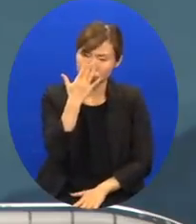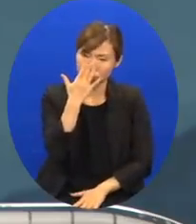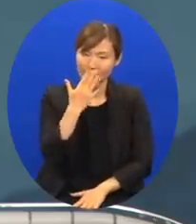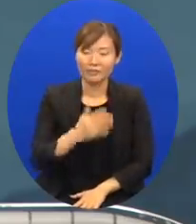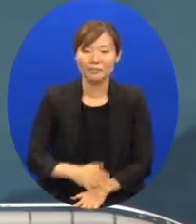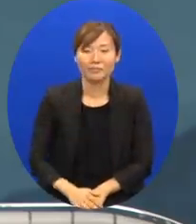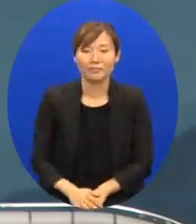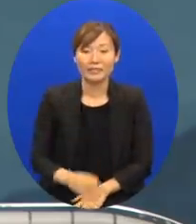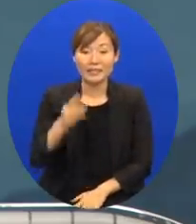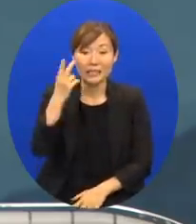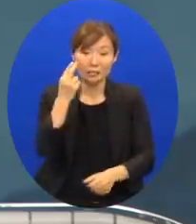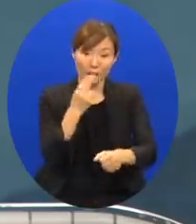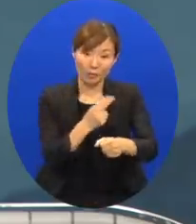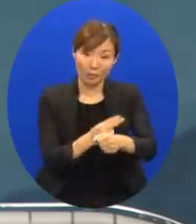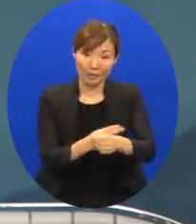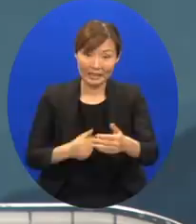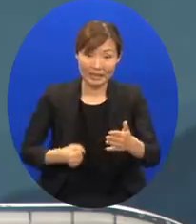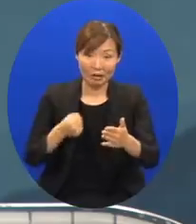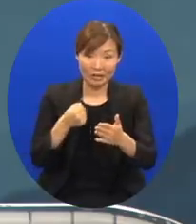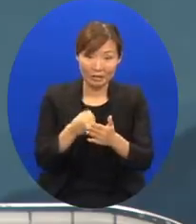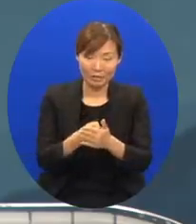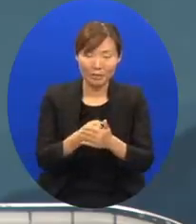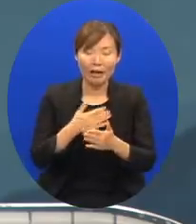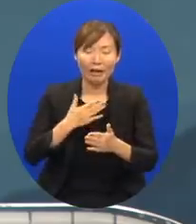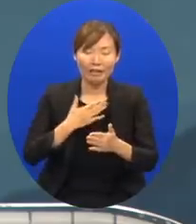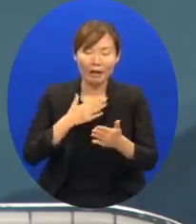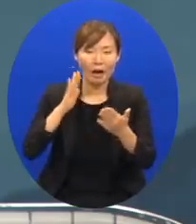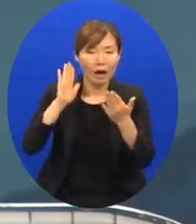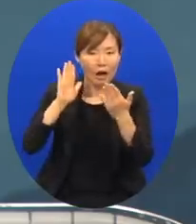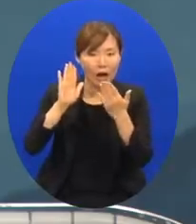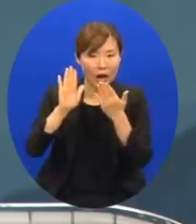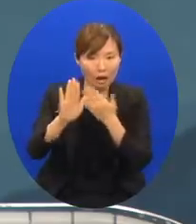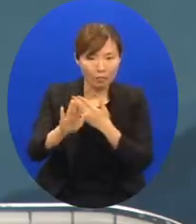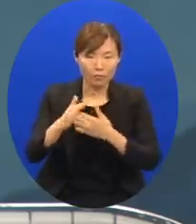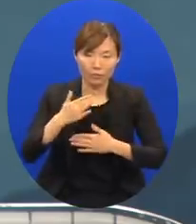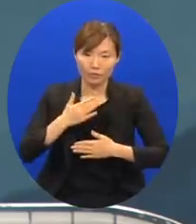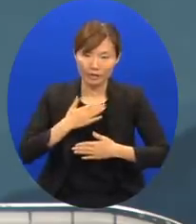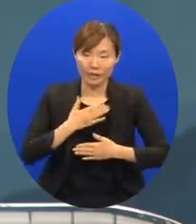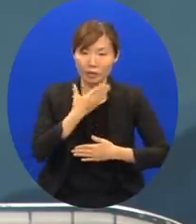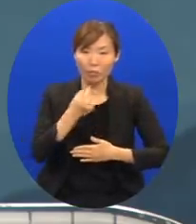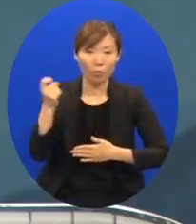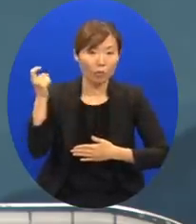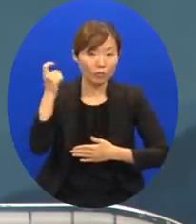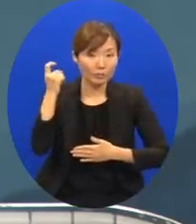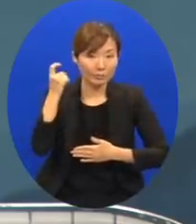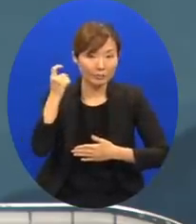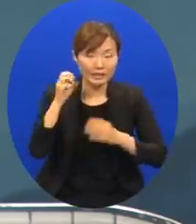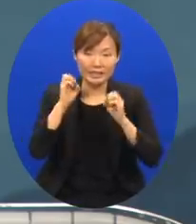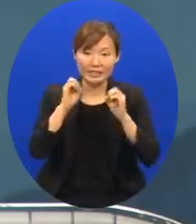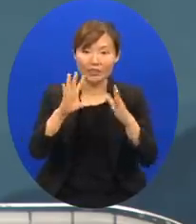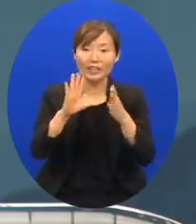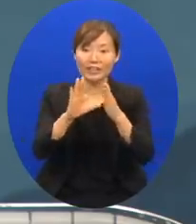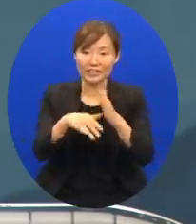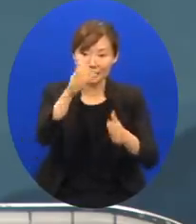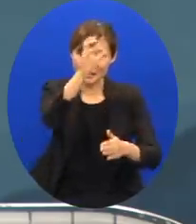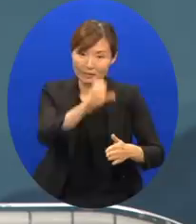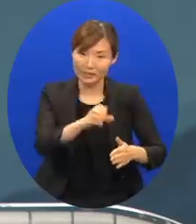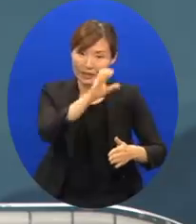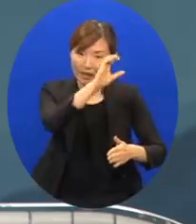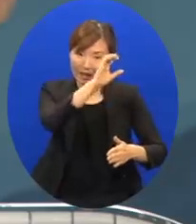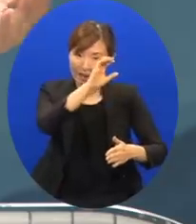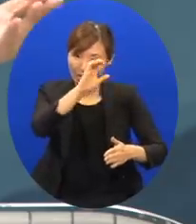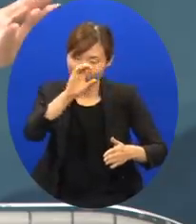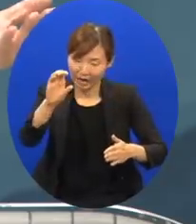결심을 1 합니다 내가 앞으로 어디서든지 복음을 전할 때는 십자가의 예수 그리스도 외에는